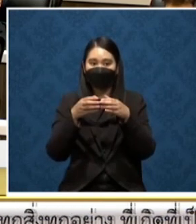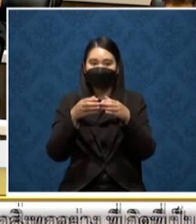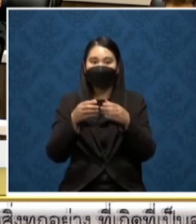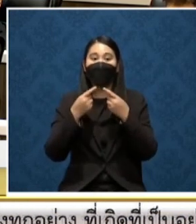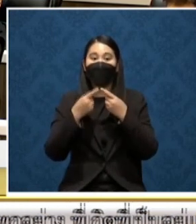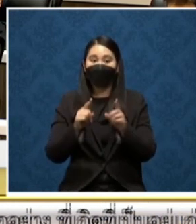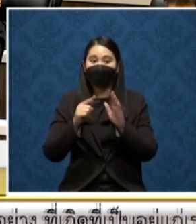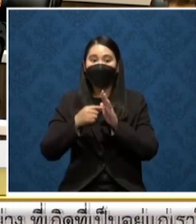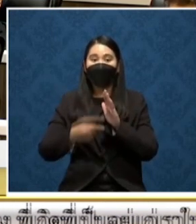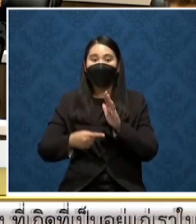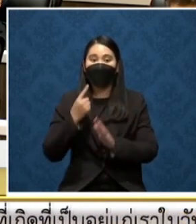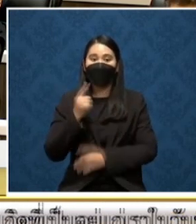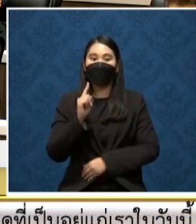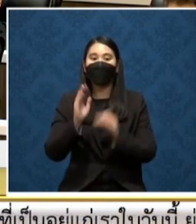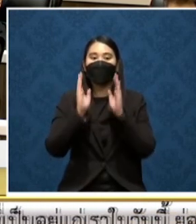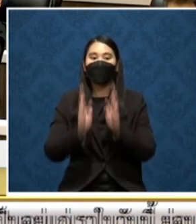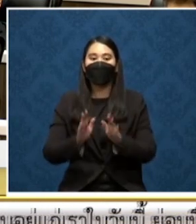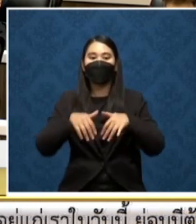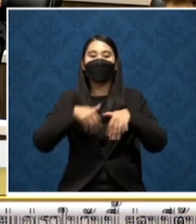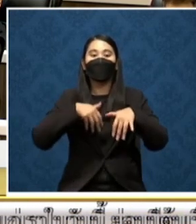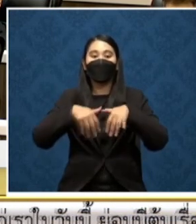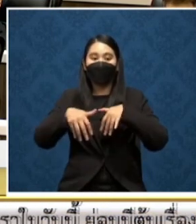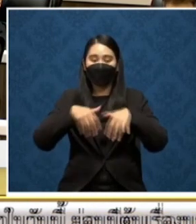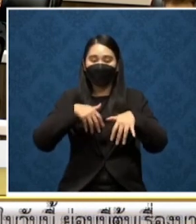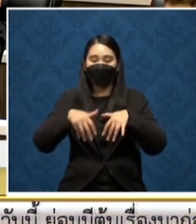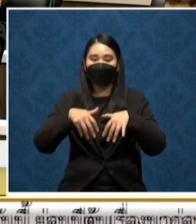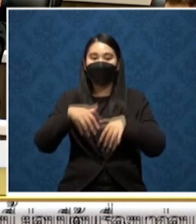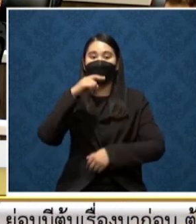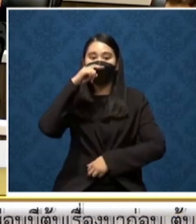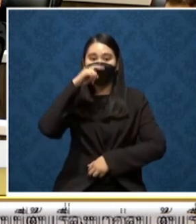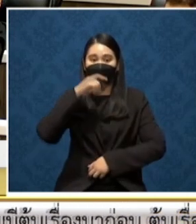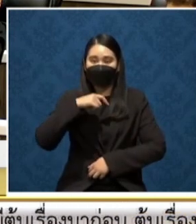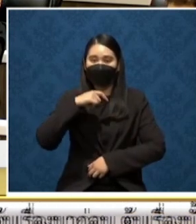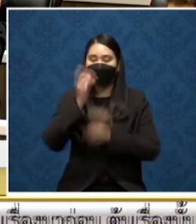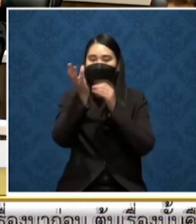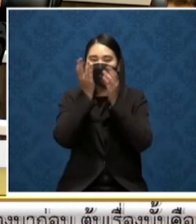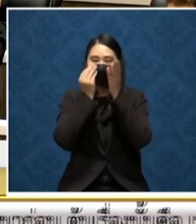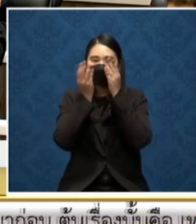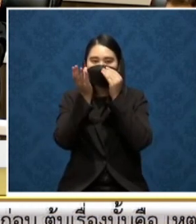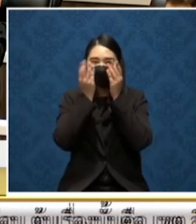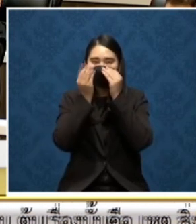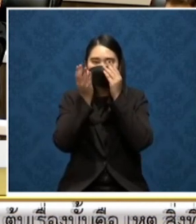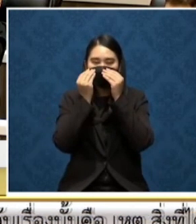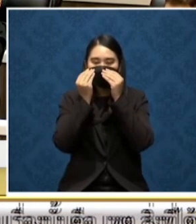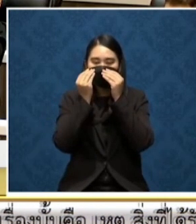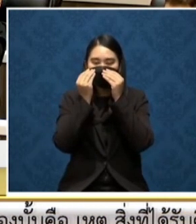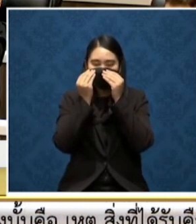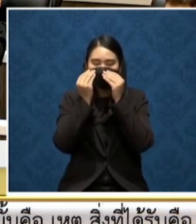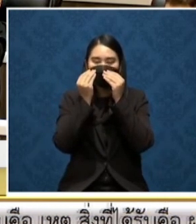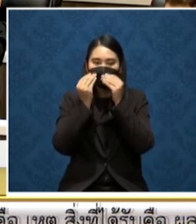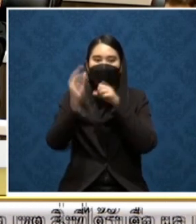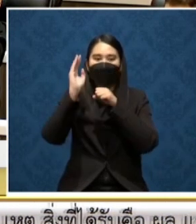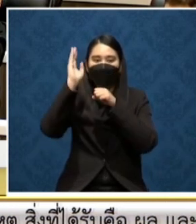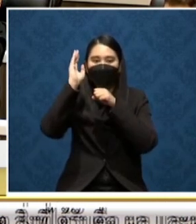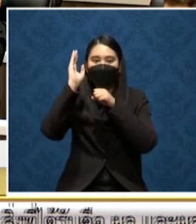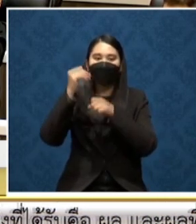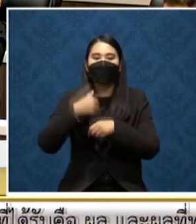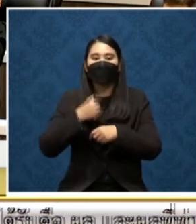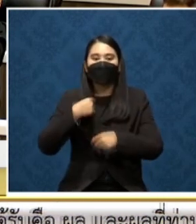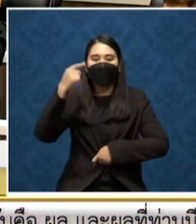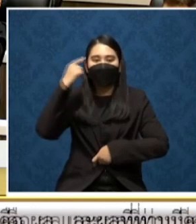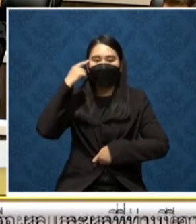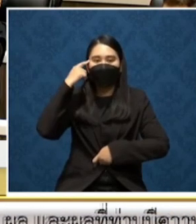องพุทโธพอไม่มีทางไปคำก็ฟ้องสองคำก็รักษาสิทธิ์จะดำเนินคดีตามกฎหมายแต่เชื่อไหมท้ายสุดจุ